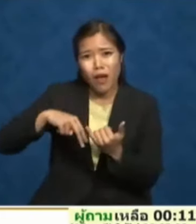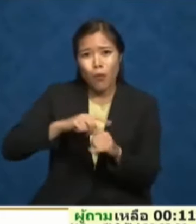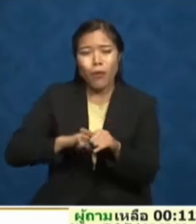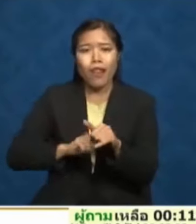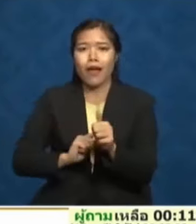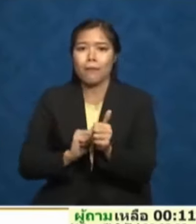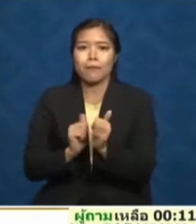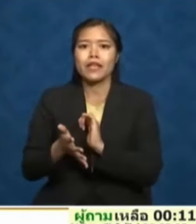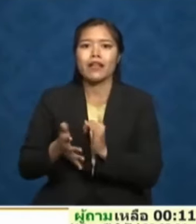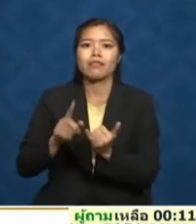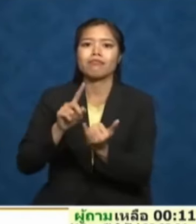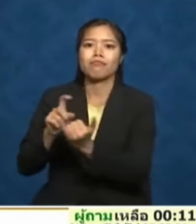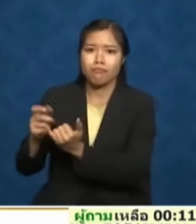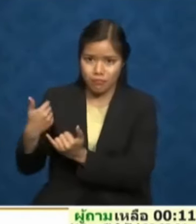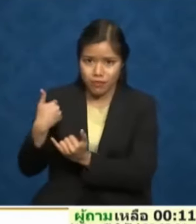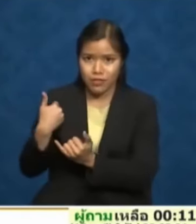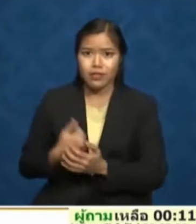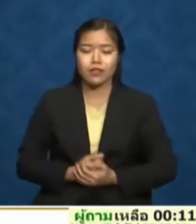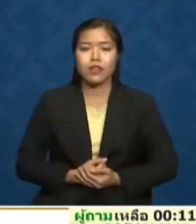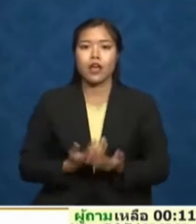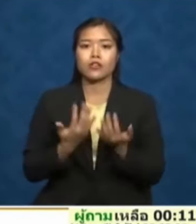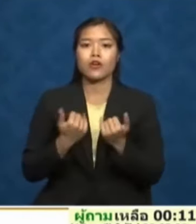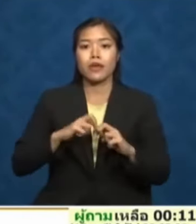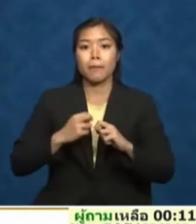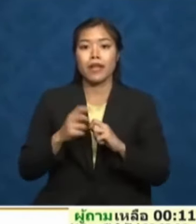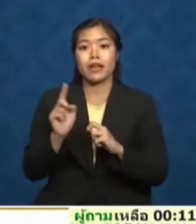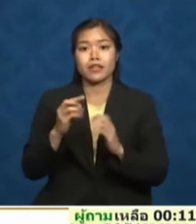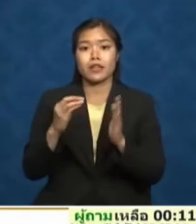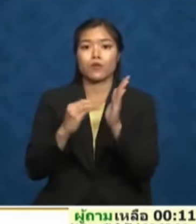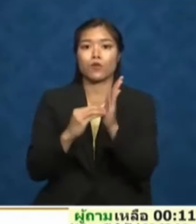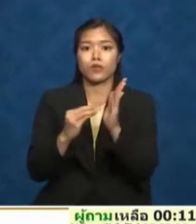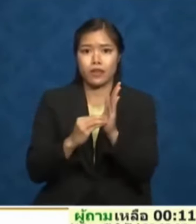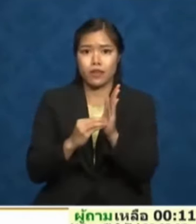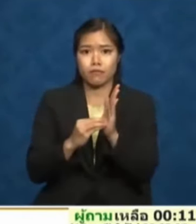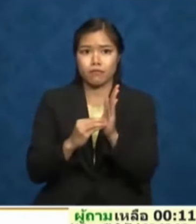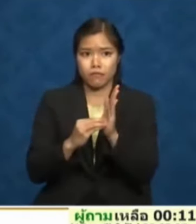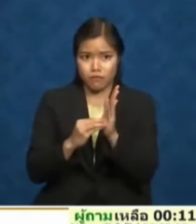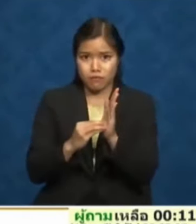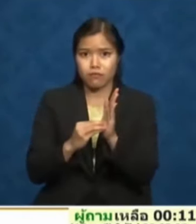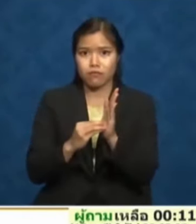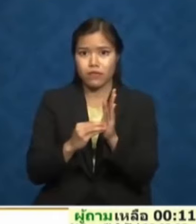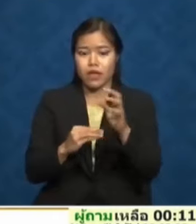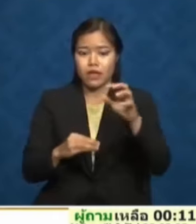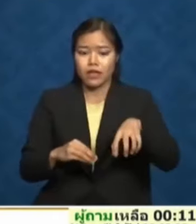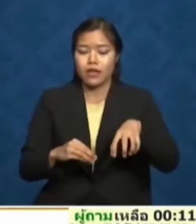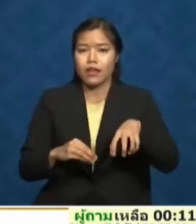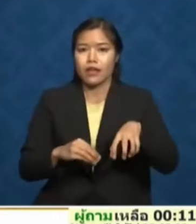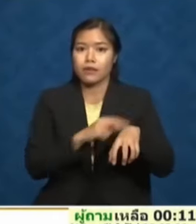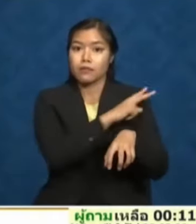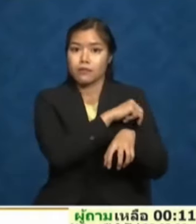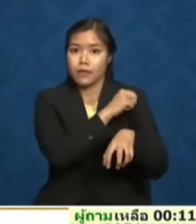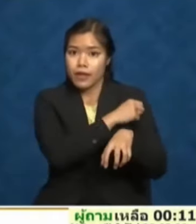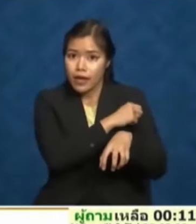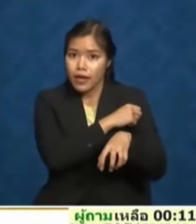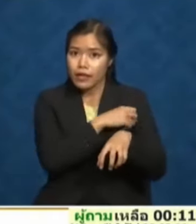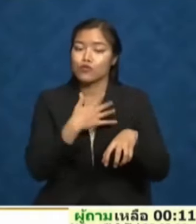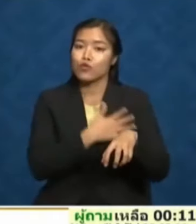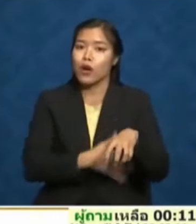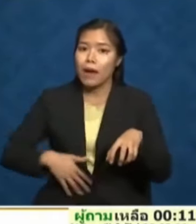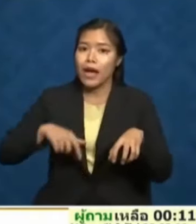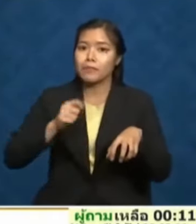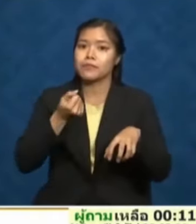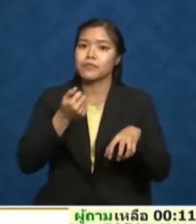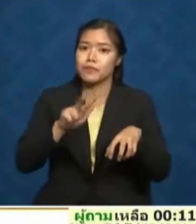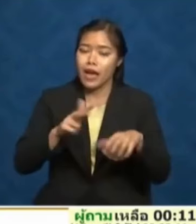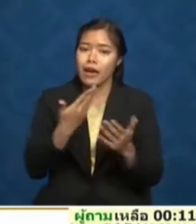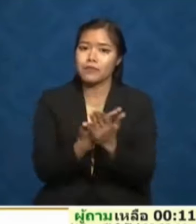ลงค่ะปัญหาเกิดจากการที่กุงกรุงเทพมหานครซึ่งเป็นเขตพื้นที่สุขภาพที่ 13นะคะมีรูปแบบการเบิกจ่ายเงิน